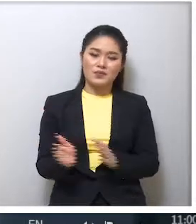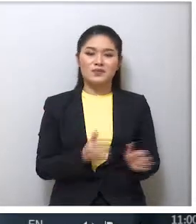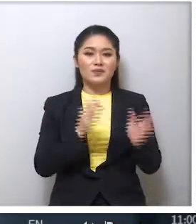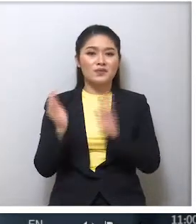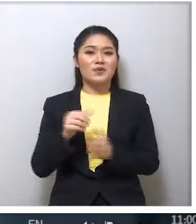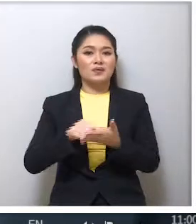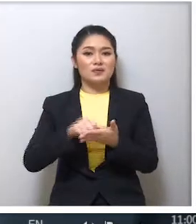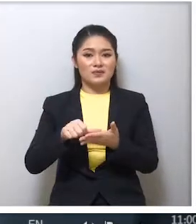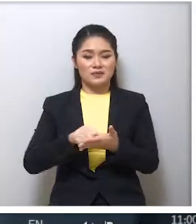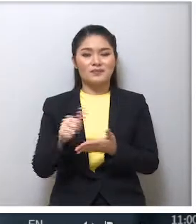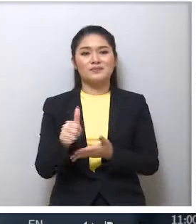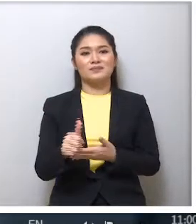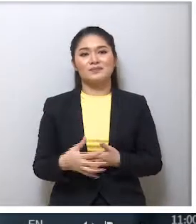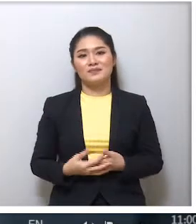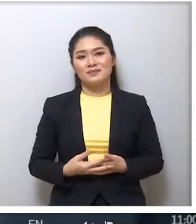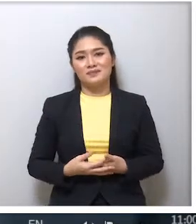ค่อยๆปรับแต่งได้